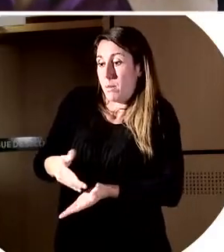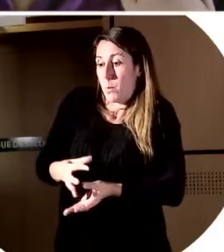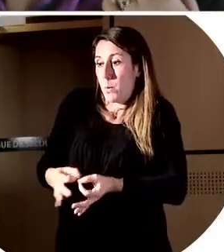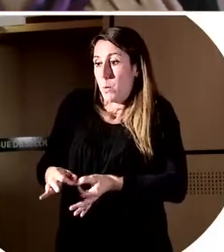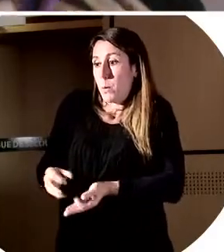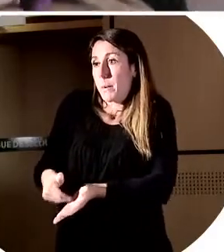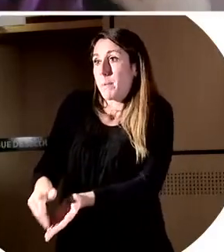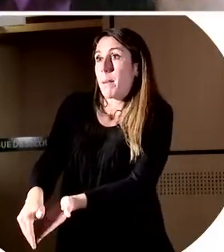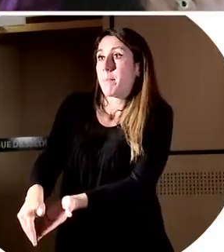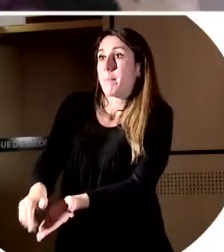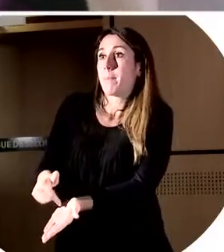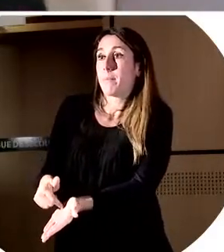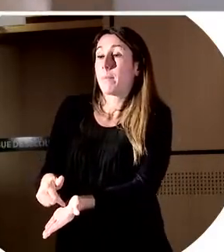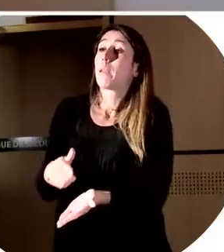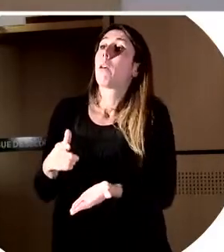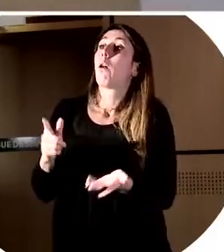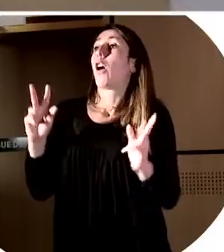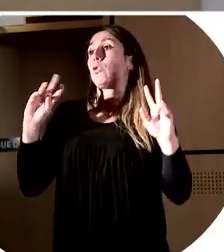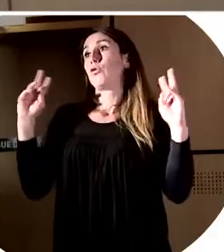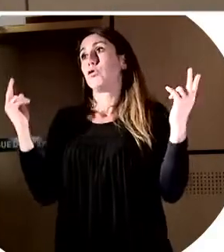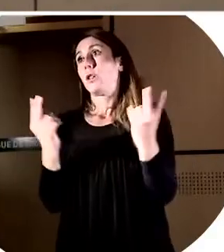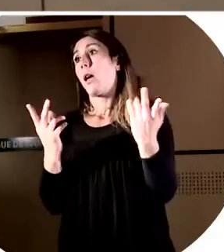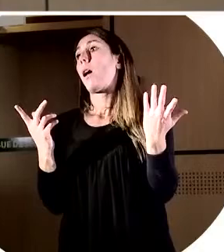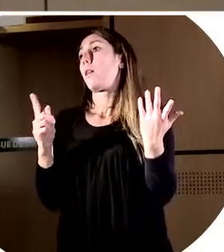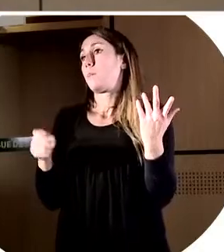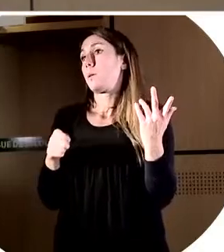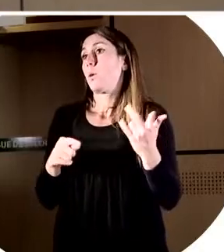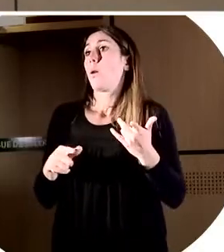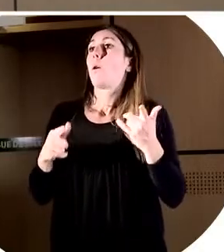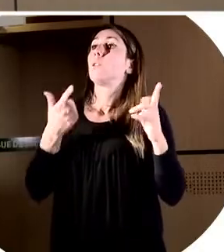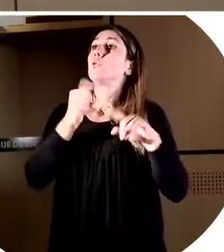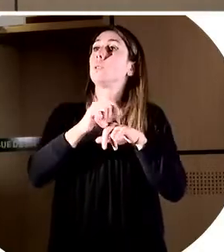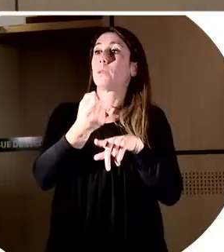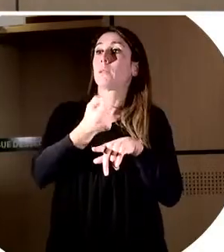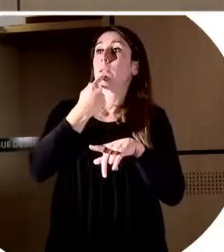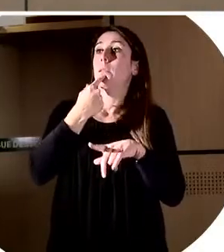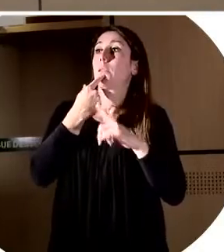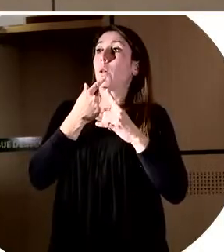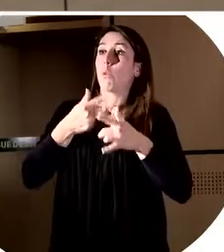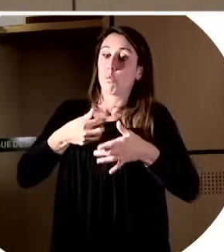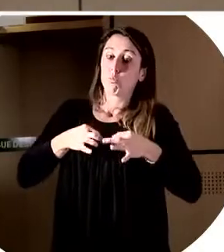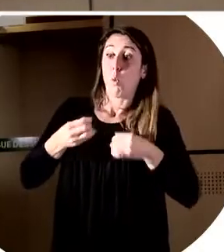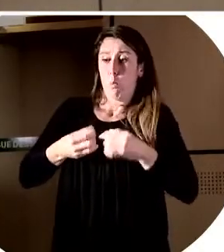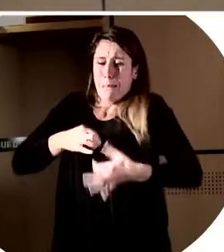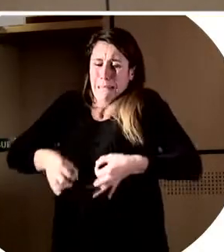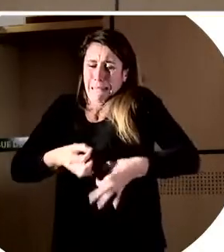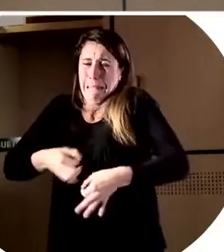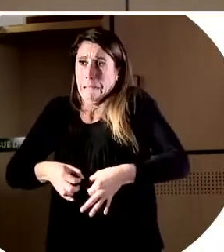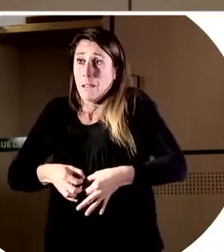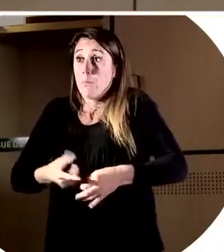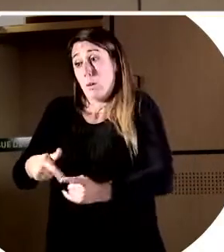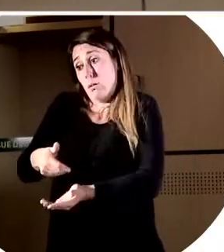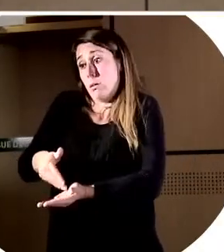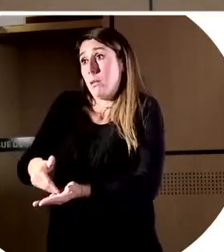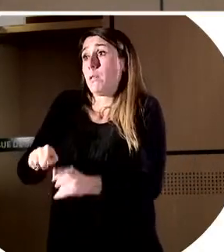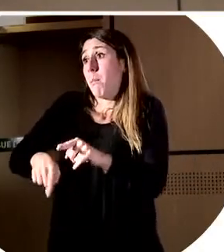médicament, en général, elle est supposée être proportionnelle à la concentration du médicament. Et finalement, il y a un